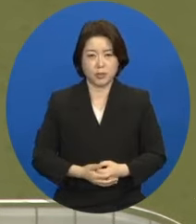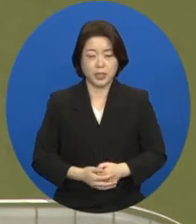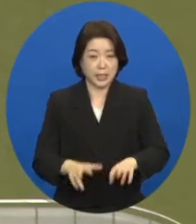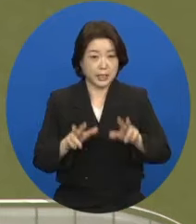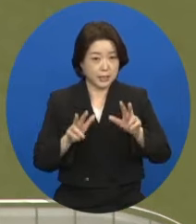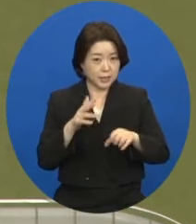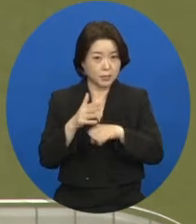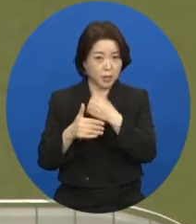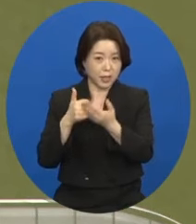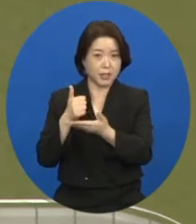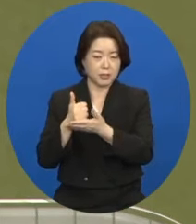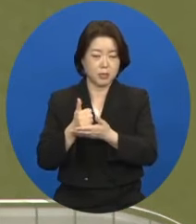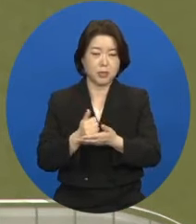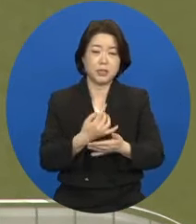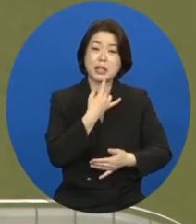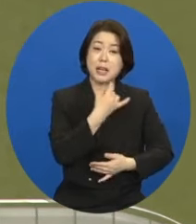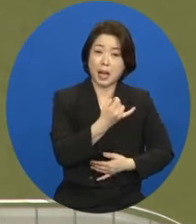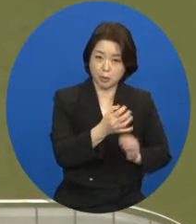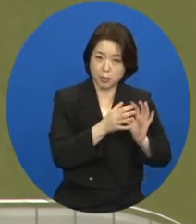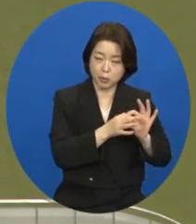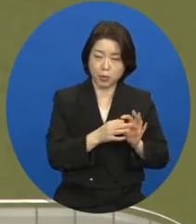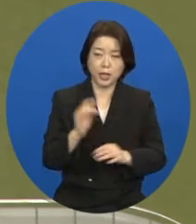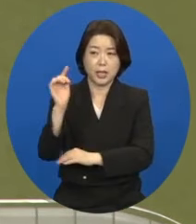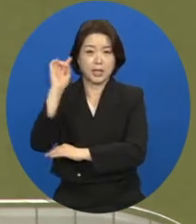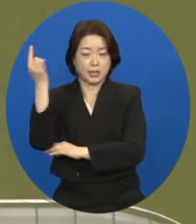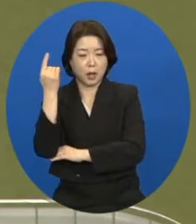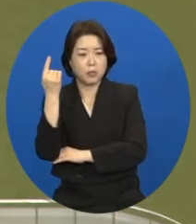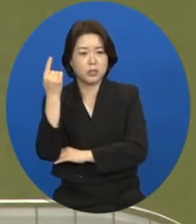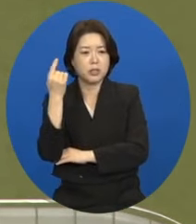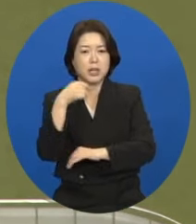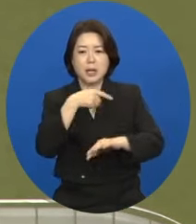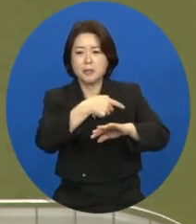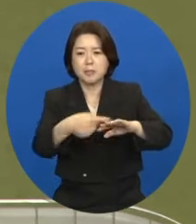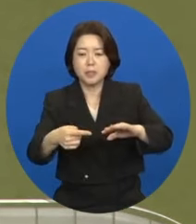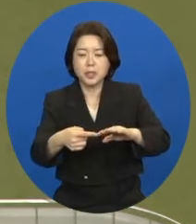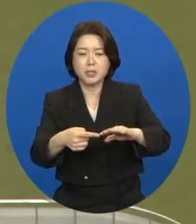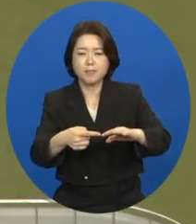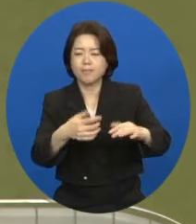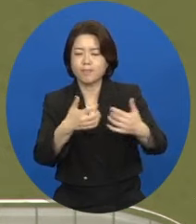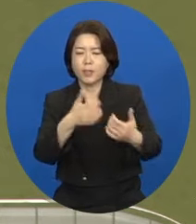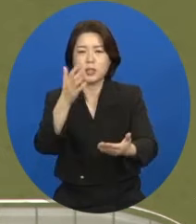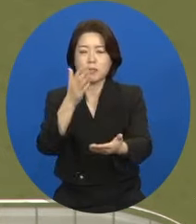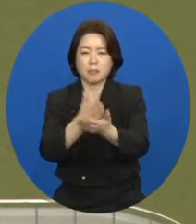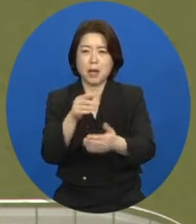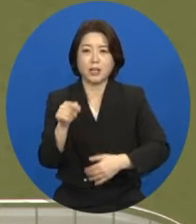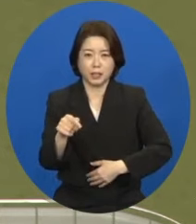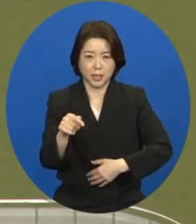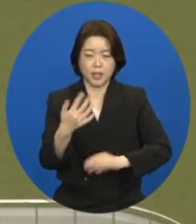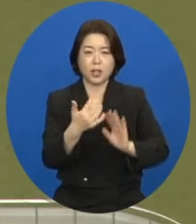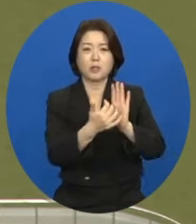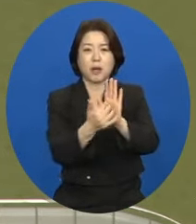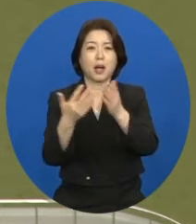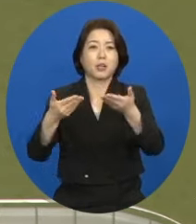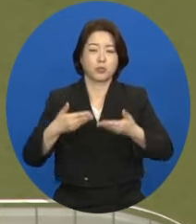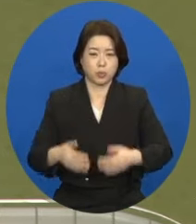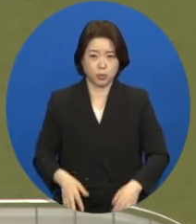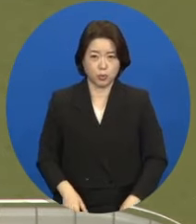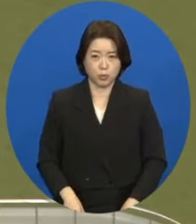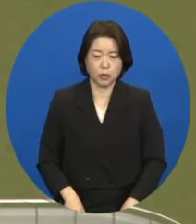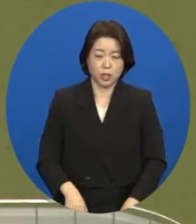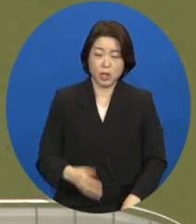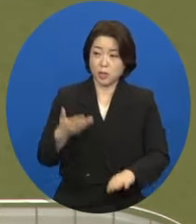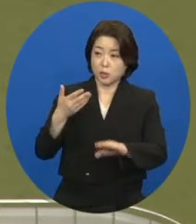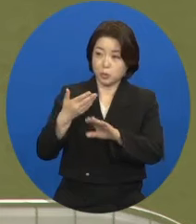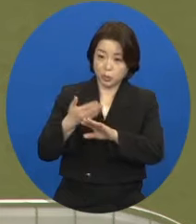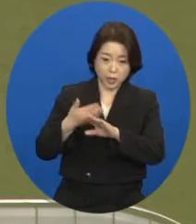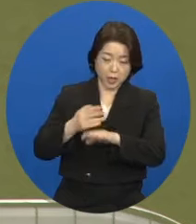하나님은 아비가일을 통해서 다윗이 무고한 피를 흘리지 않도록, 하나님께서는 아비가일을 통해서 다윗이 또 다른 사울이 되지